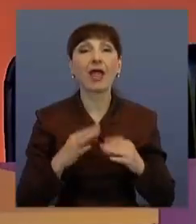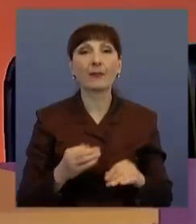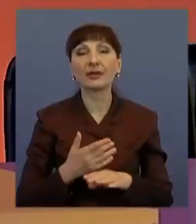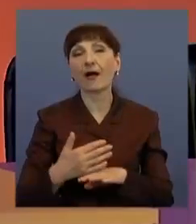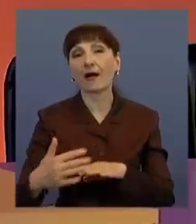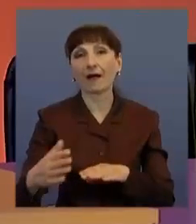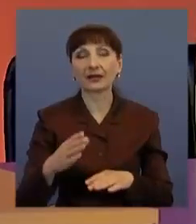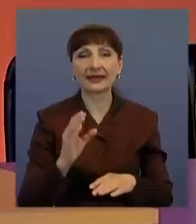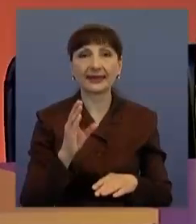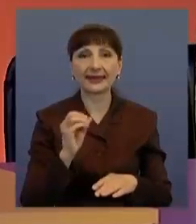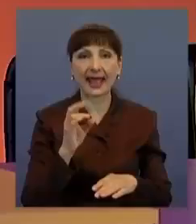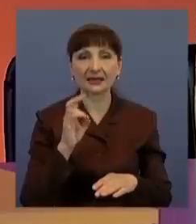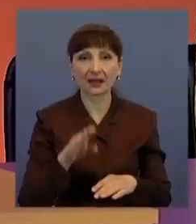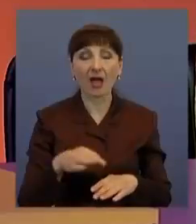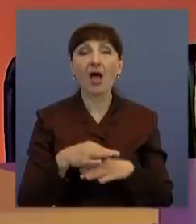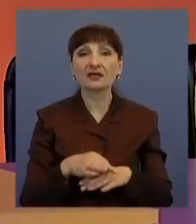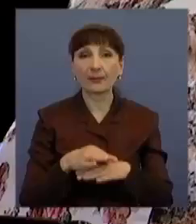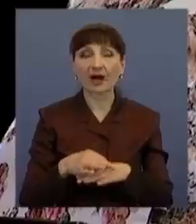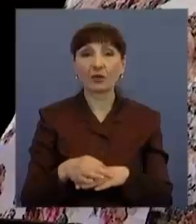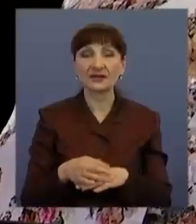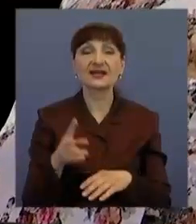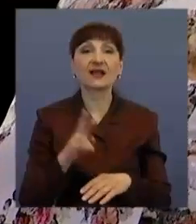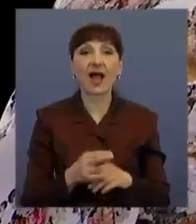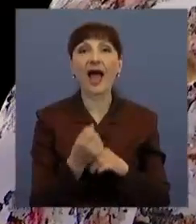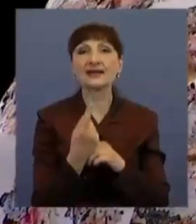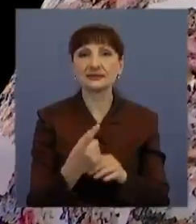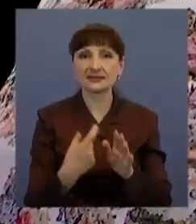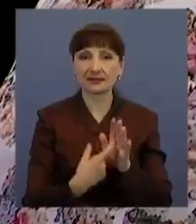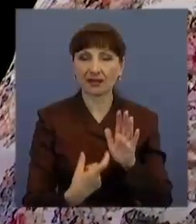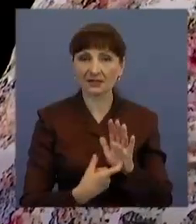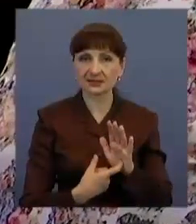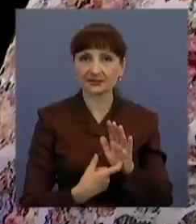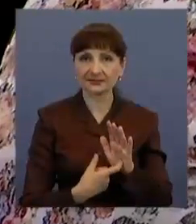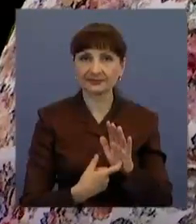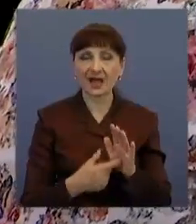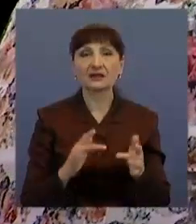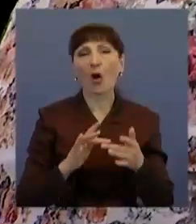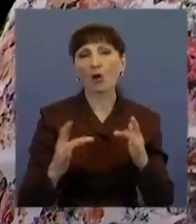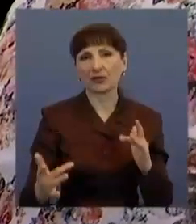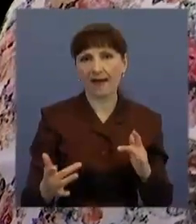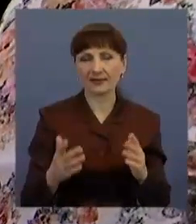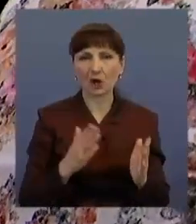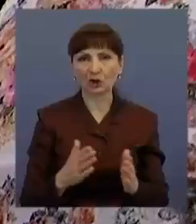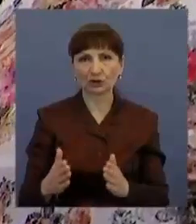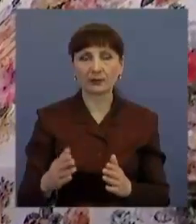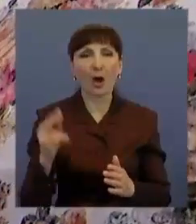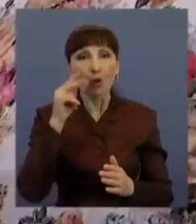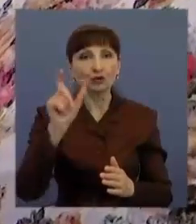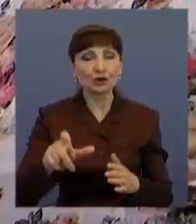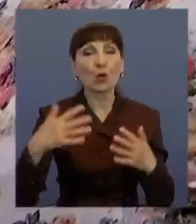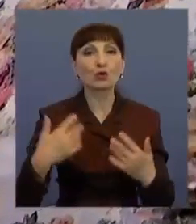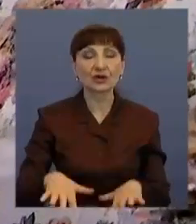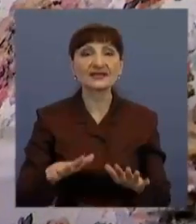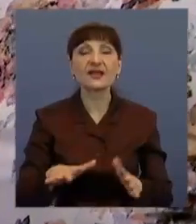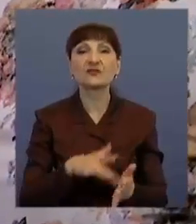время ЕНТ. Это вот проводится именно для 11 классов на офлайн режиме. То есть ученик уже с местного